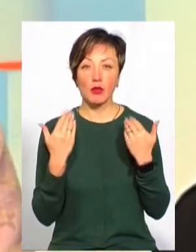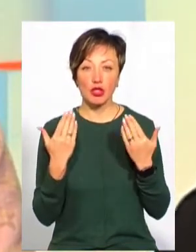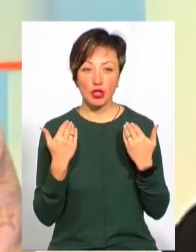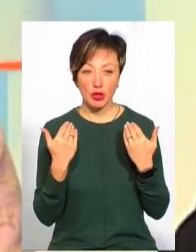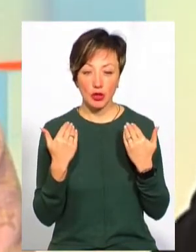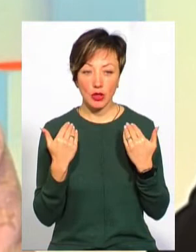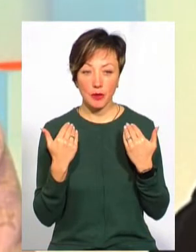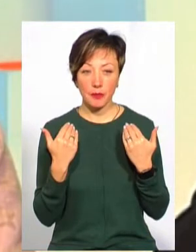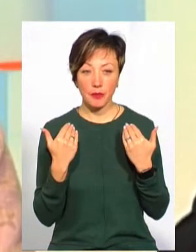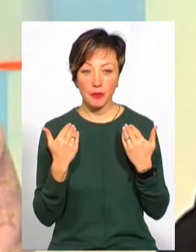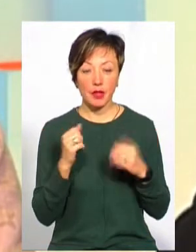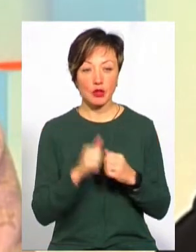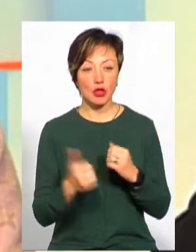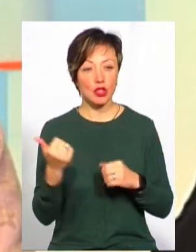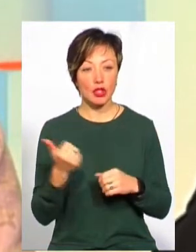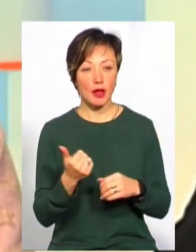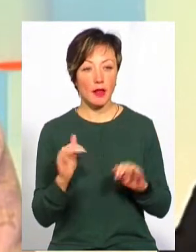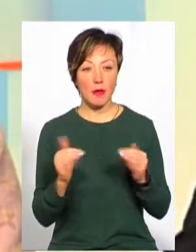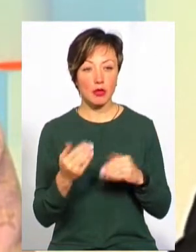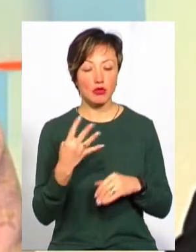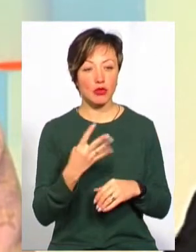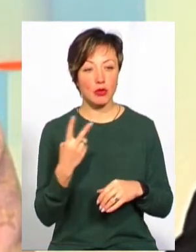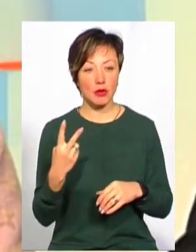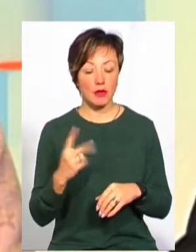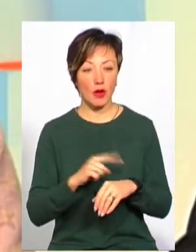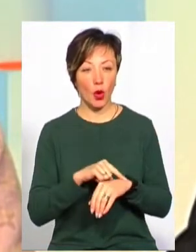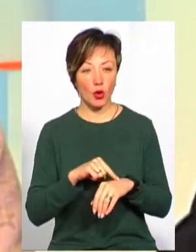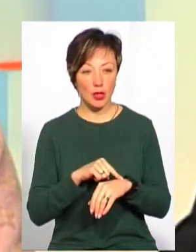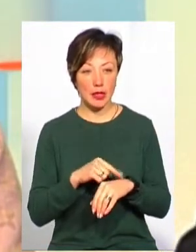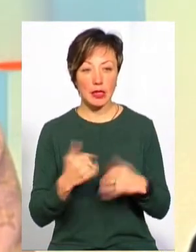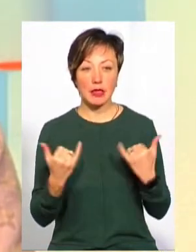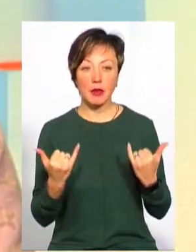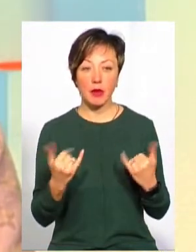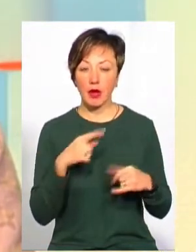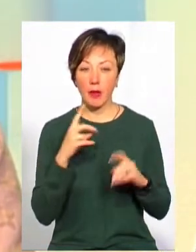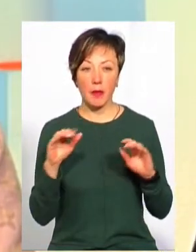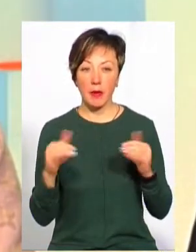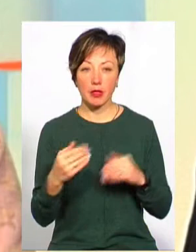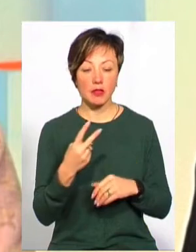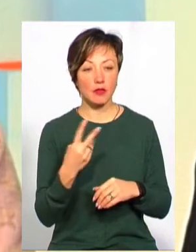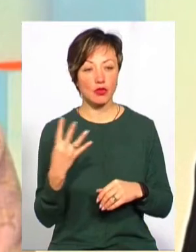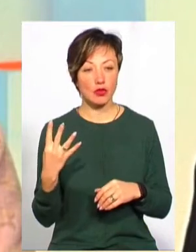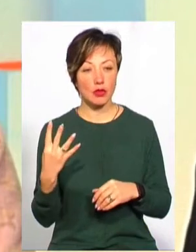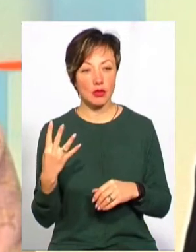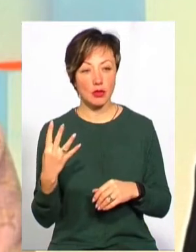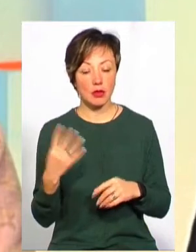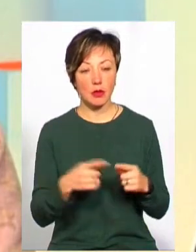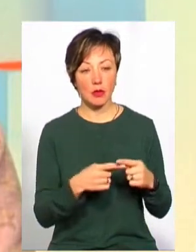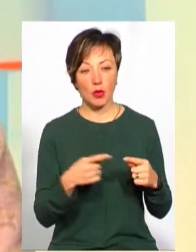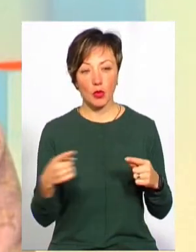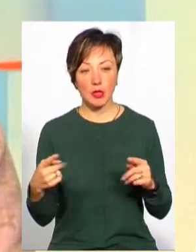відпочинок іменно щотижневий не менше 42 години, так записано, то тепер кажуть, не менше 24 години